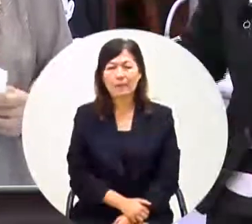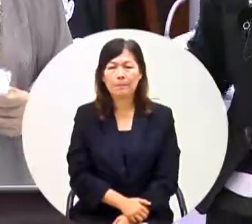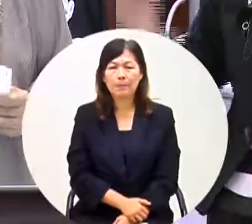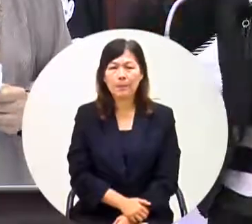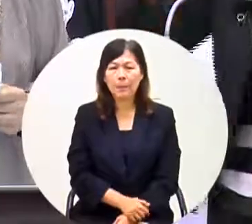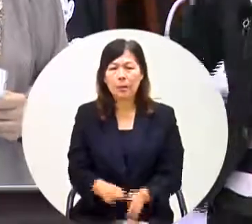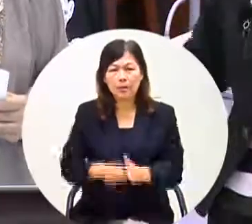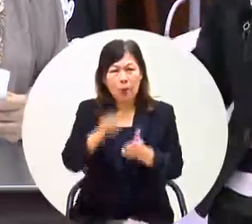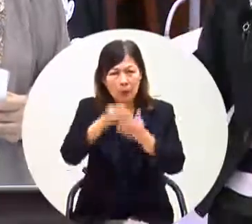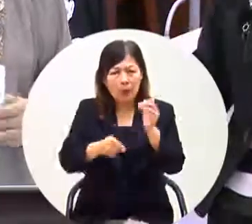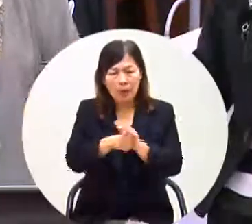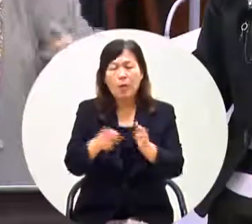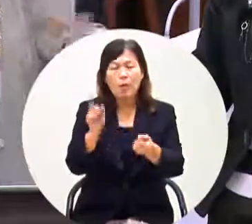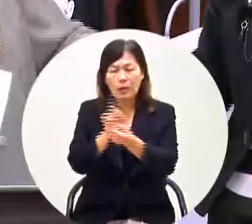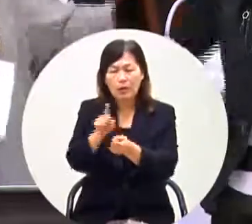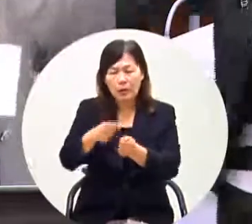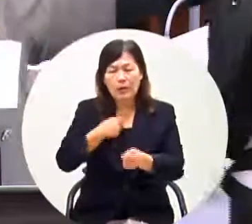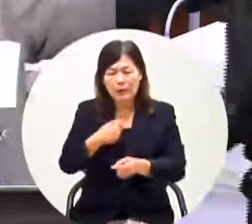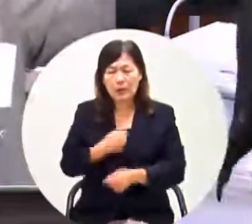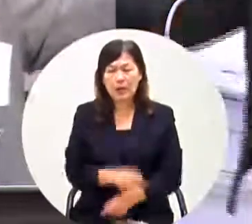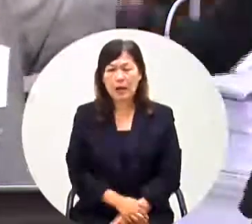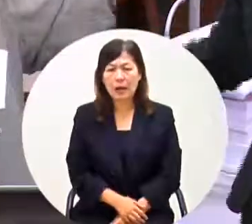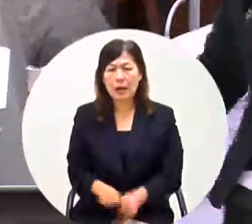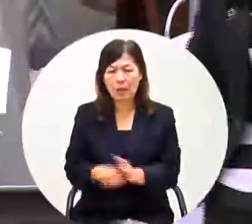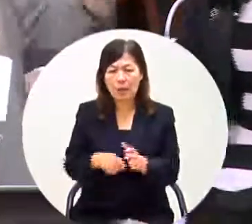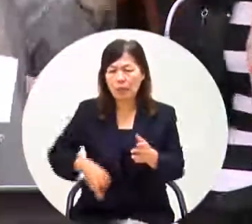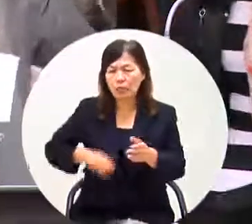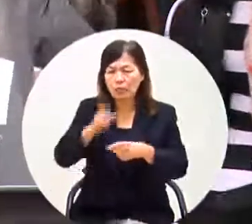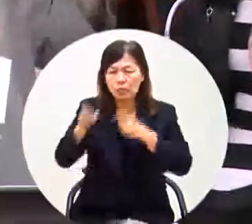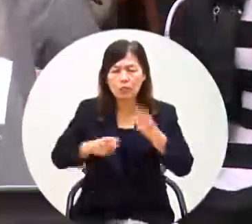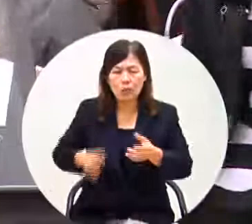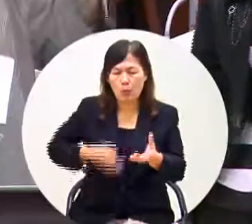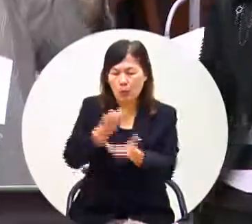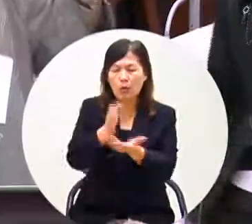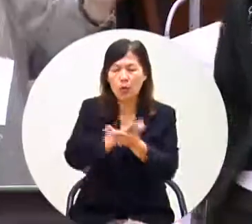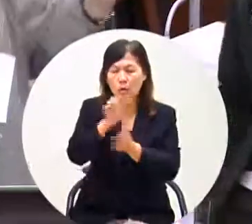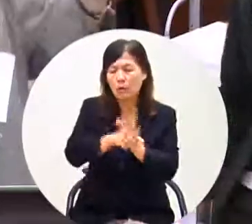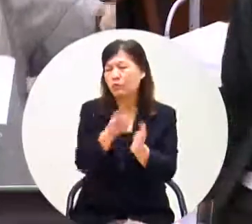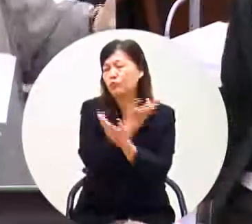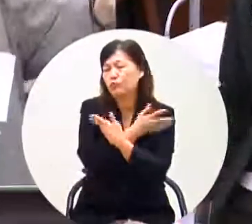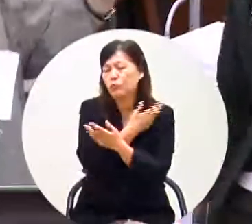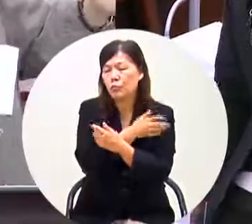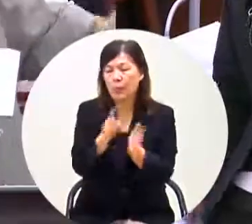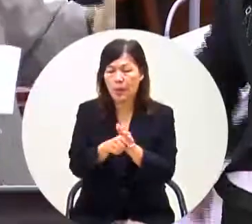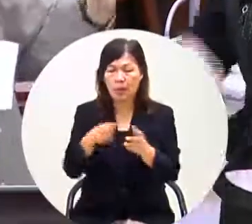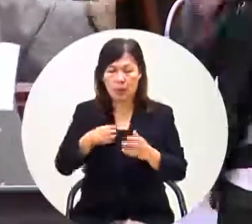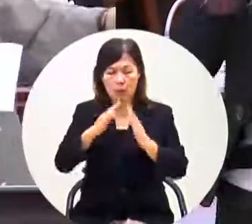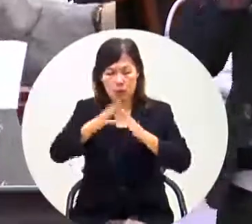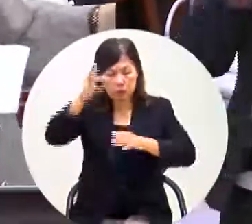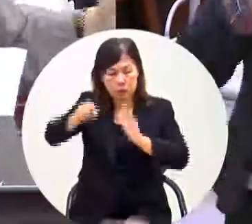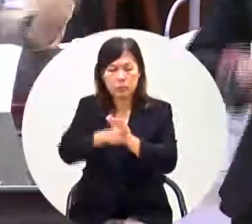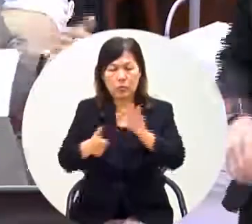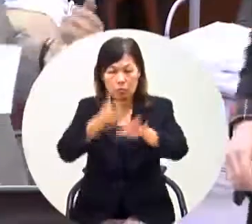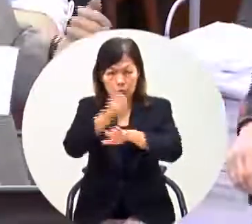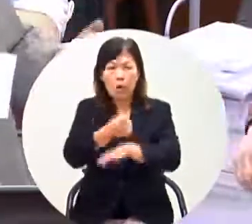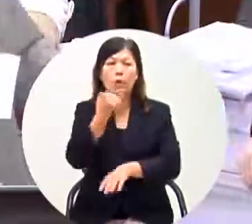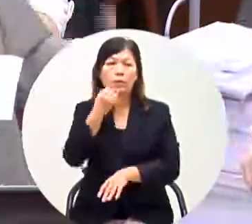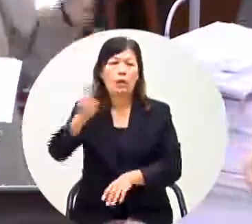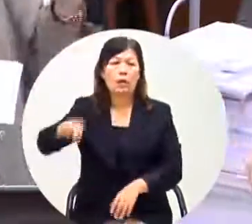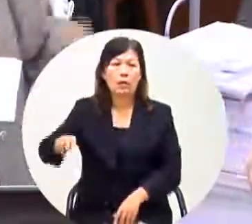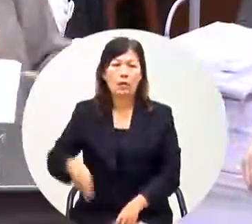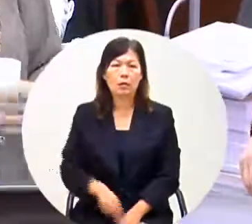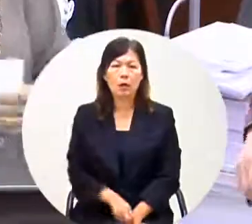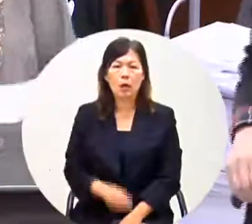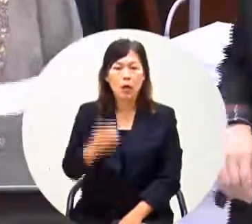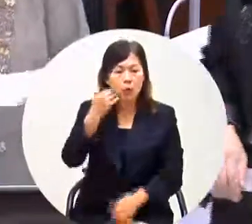了之后，我们就不管它了吗？ 我们现在， 那如果这样子，我也可以来当市长啊！ 如果说维护不够，管理不周，那